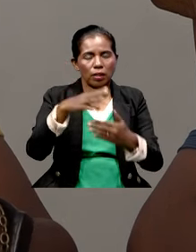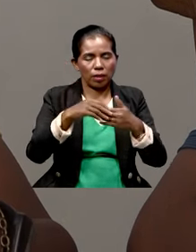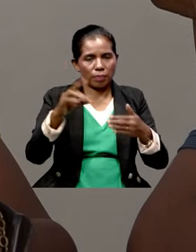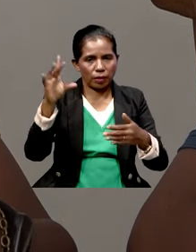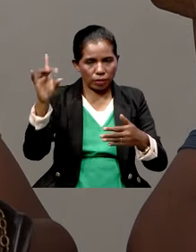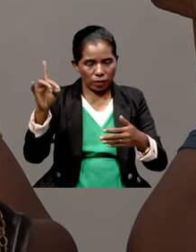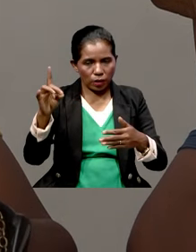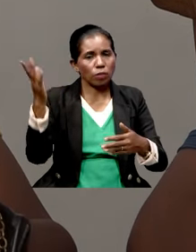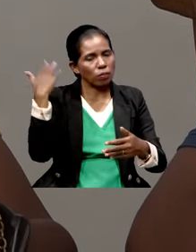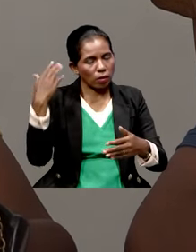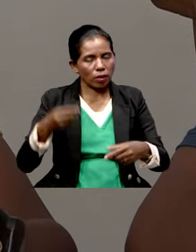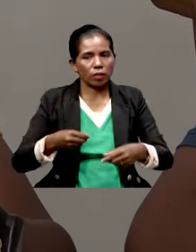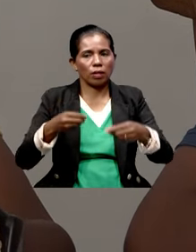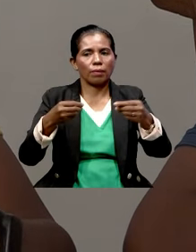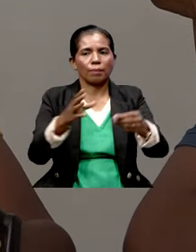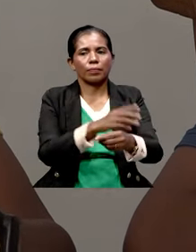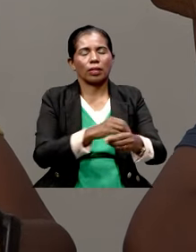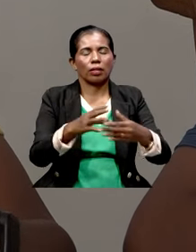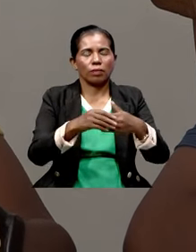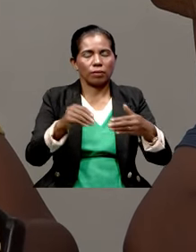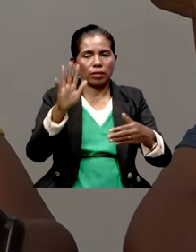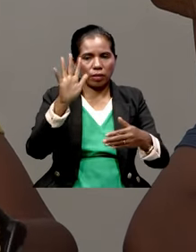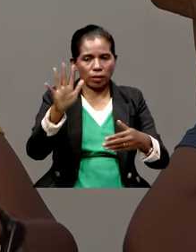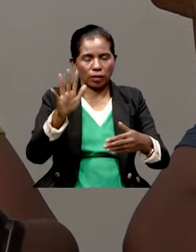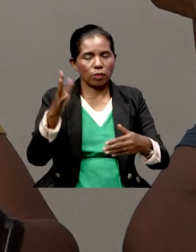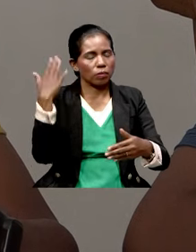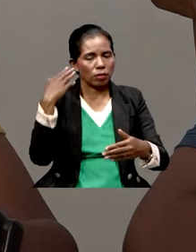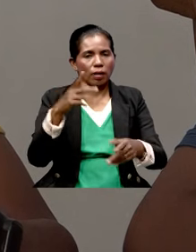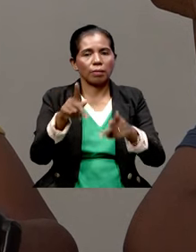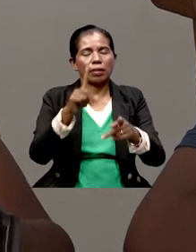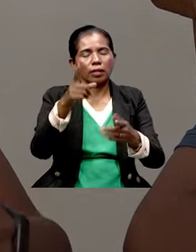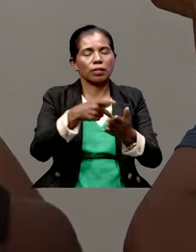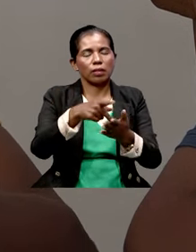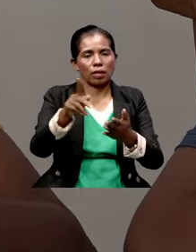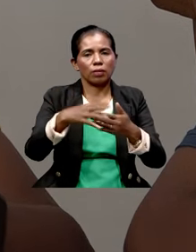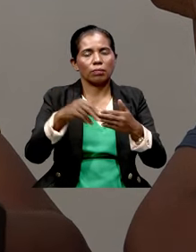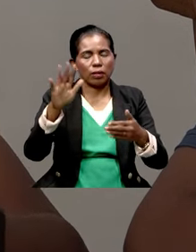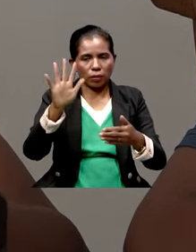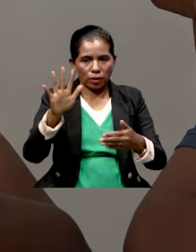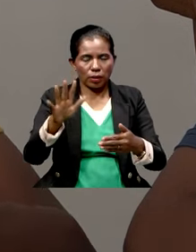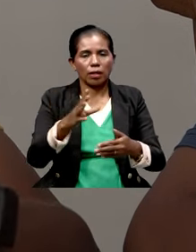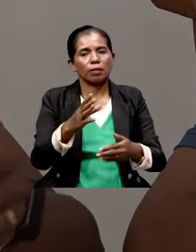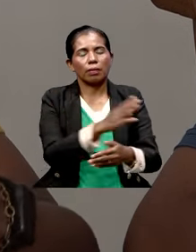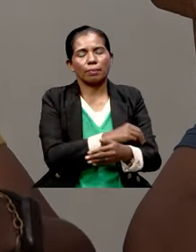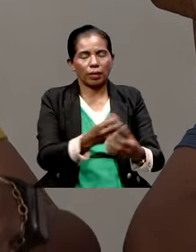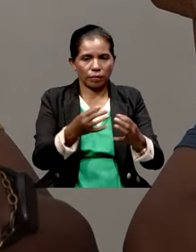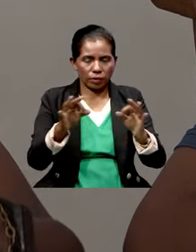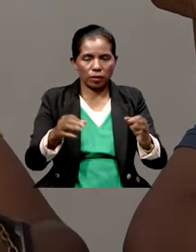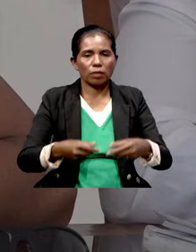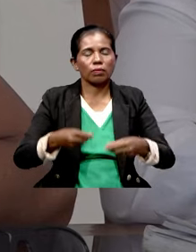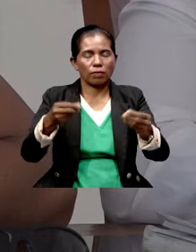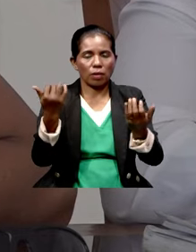fona 60% $5 kada emaida. Mai be depois ni lawan normal ita fo falan